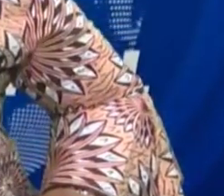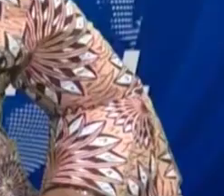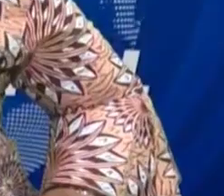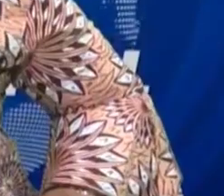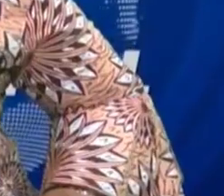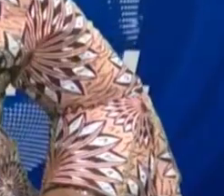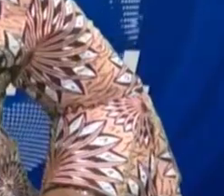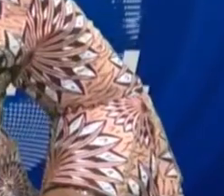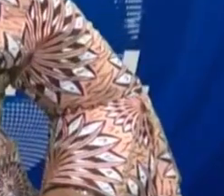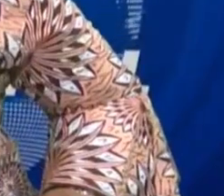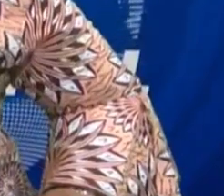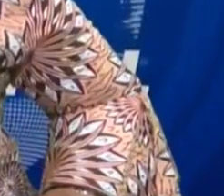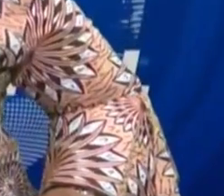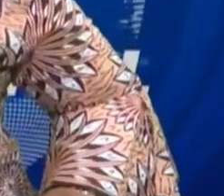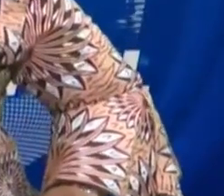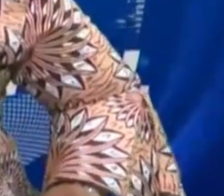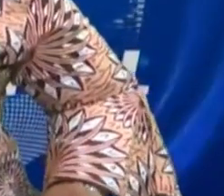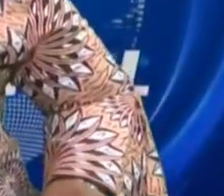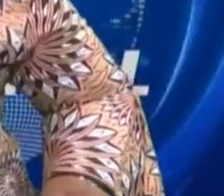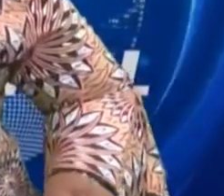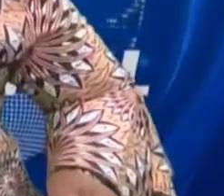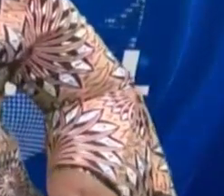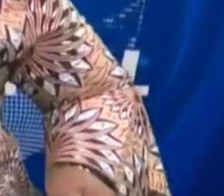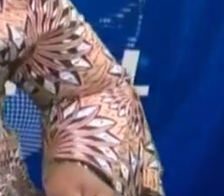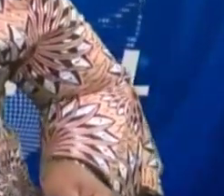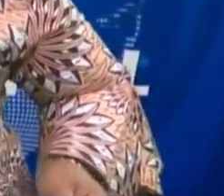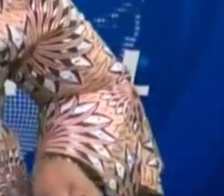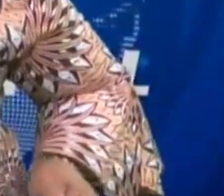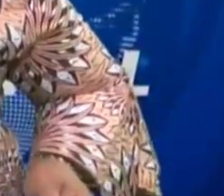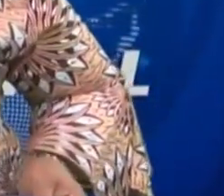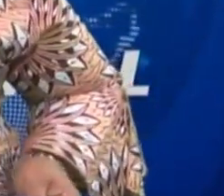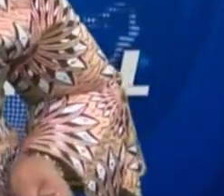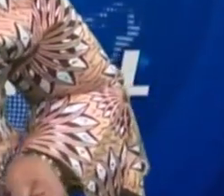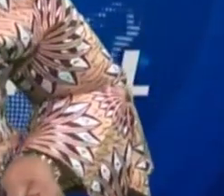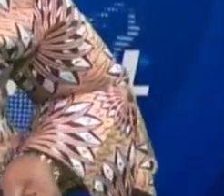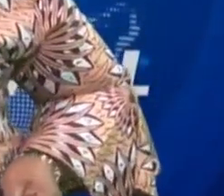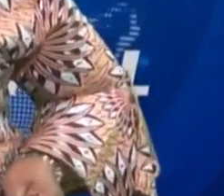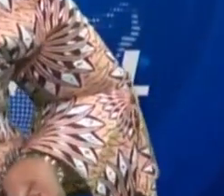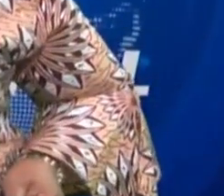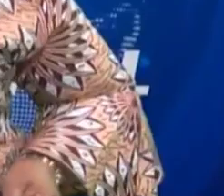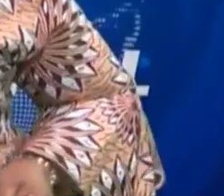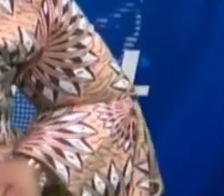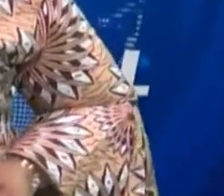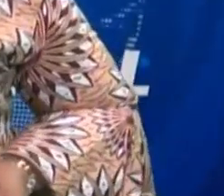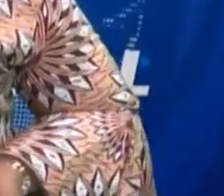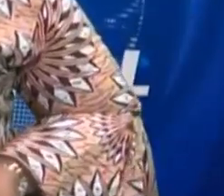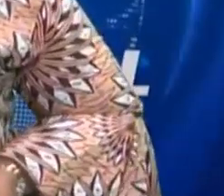une réflexion profonde sur la multisectorialité qui rassure. Voilà pour les titres.